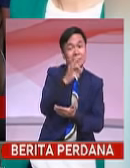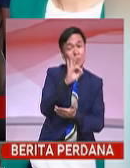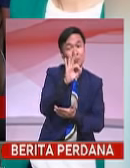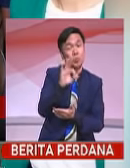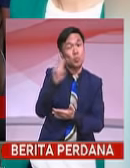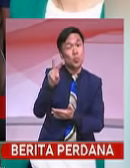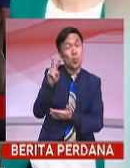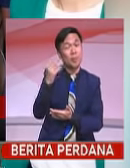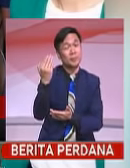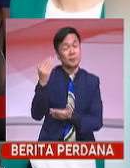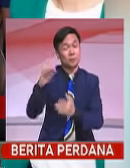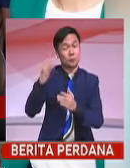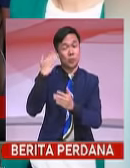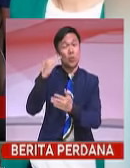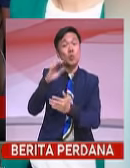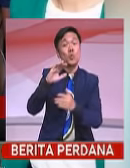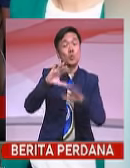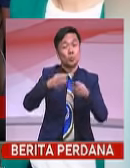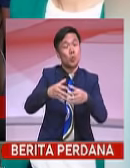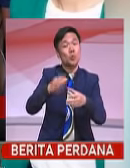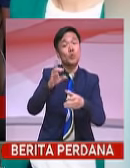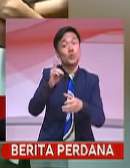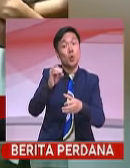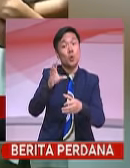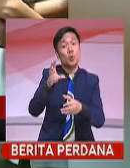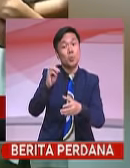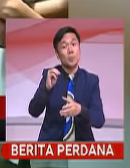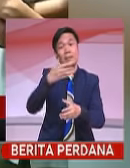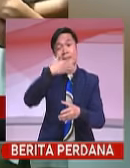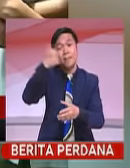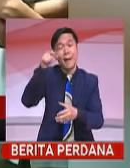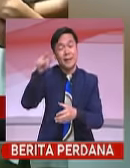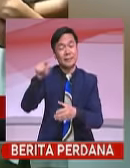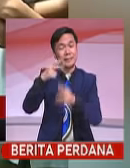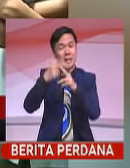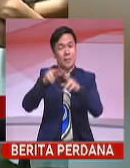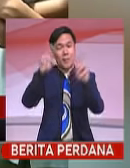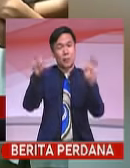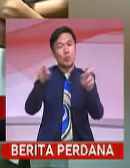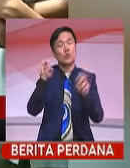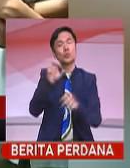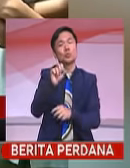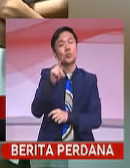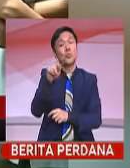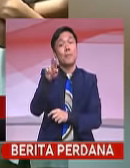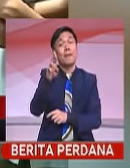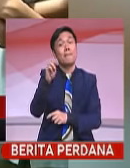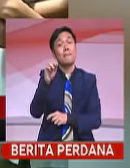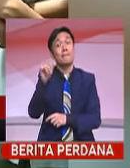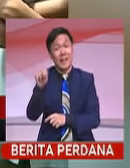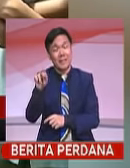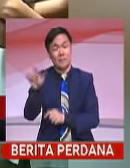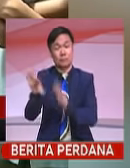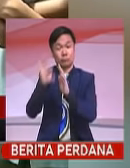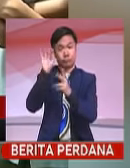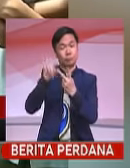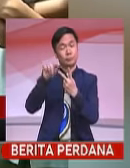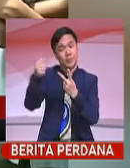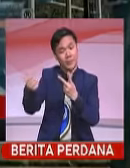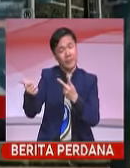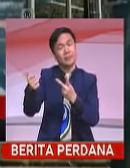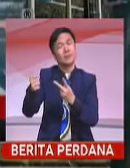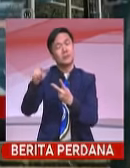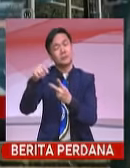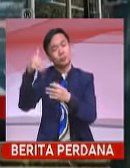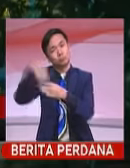Oscar dalam kategori dokumentari terbaik berjudul St. Louis Superman selain menerima pencalonan di News